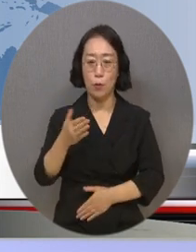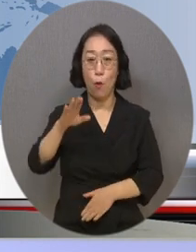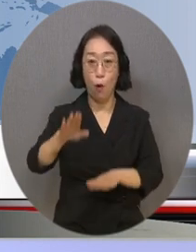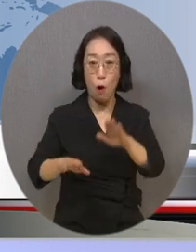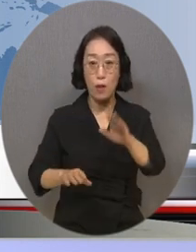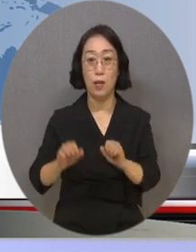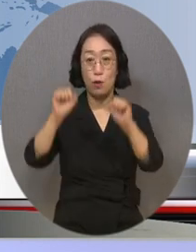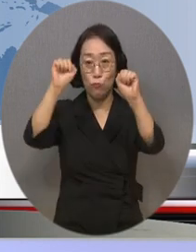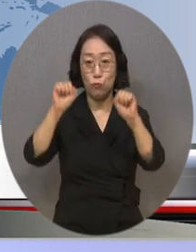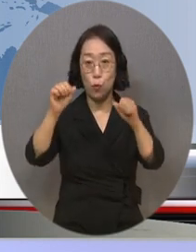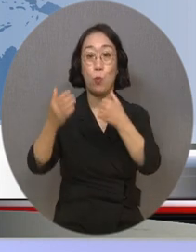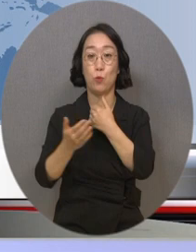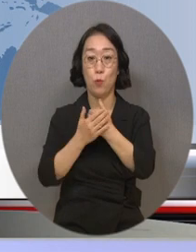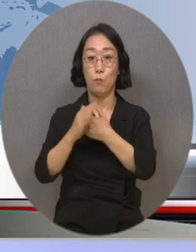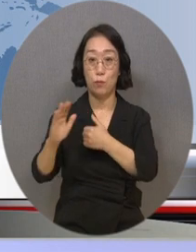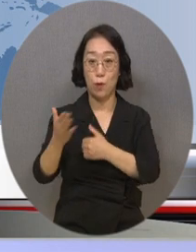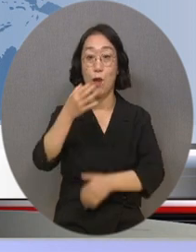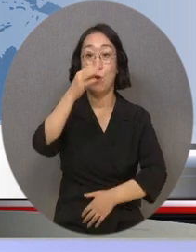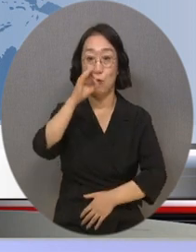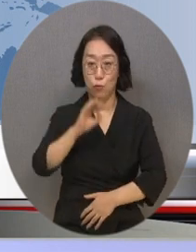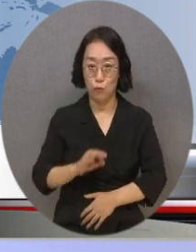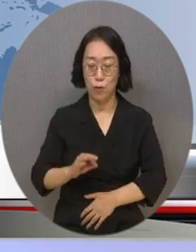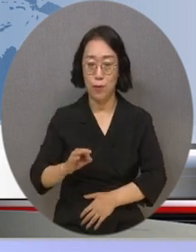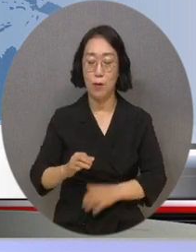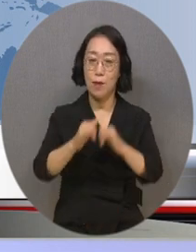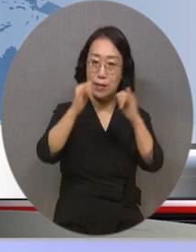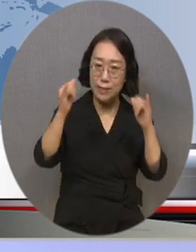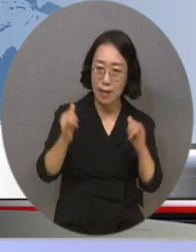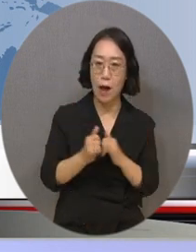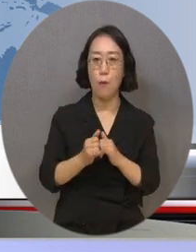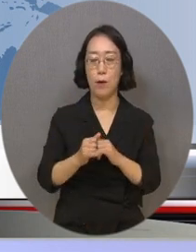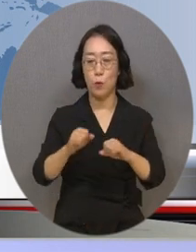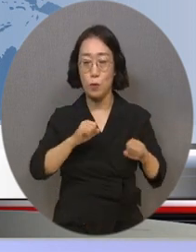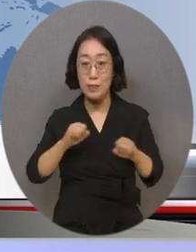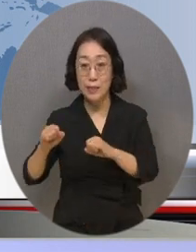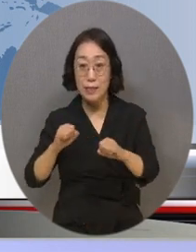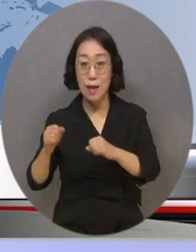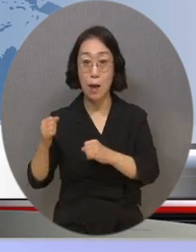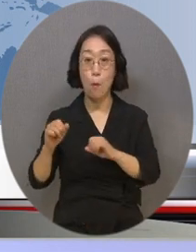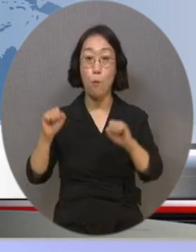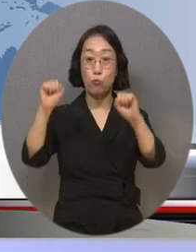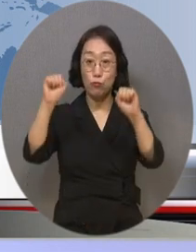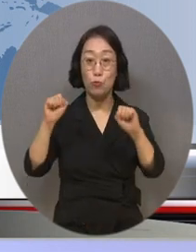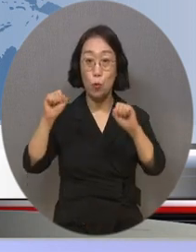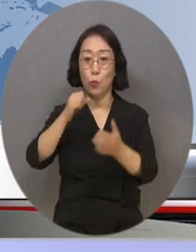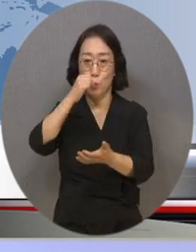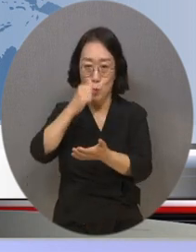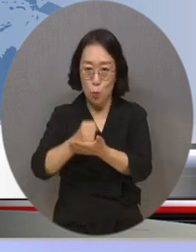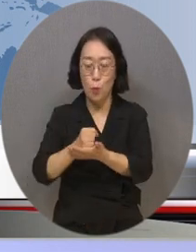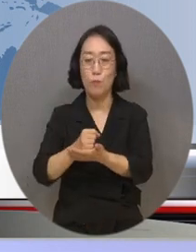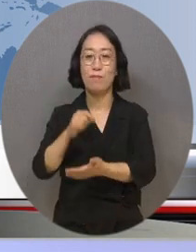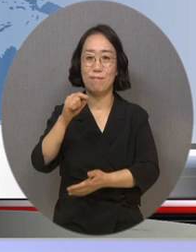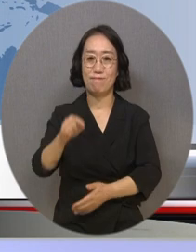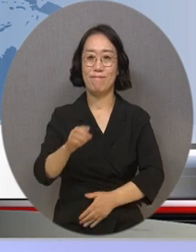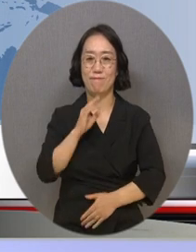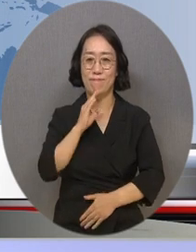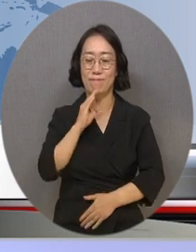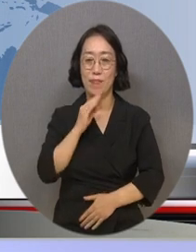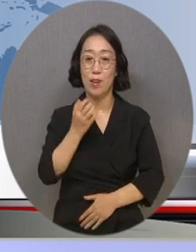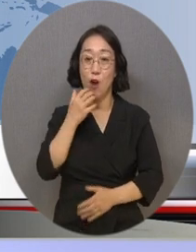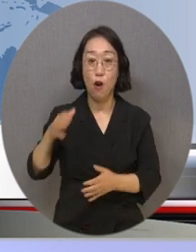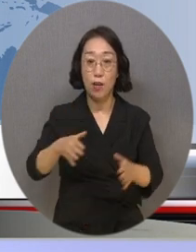운동에도 도움이 되다 보니 사회활동과 신체활동이 적은 어르신들 사이에서는 효자운동으로 꼽히는데요.